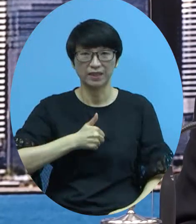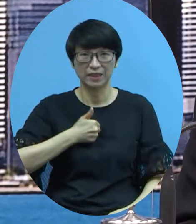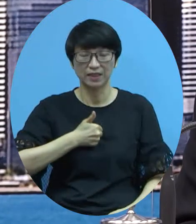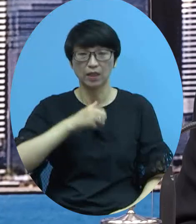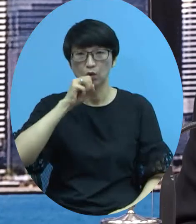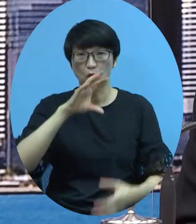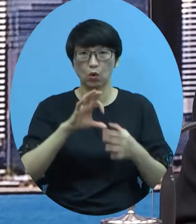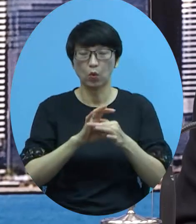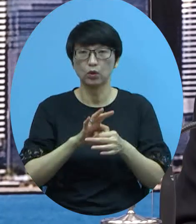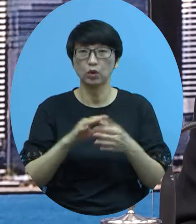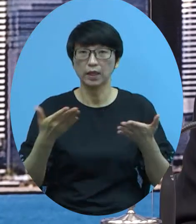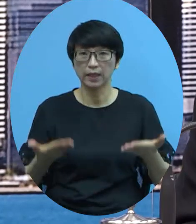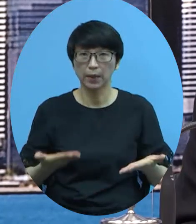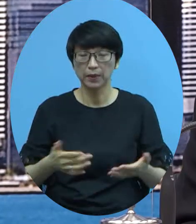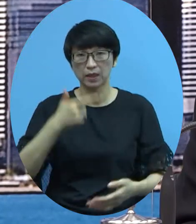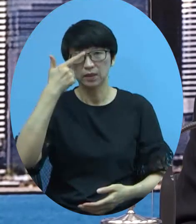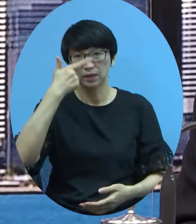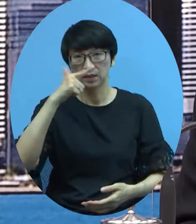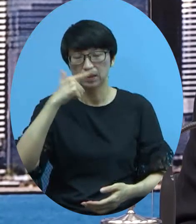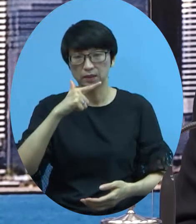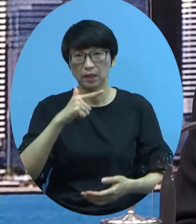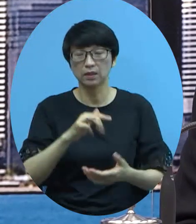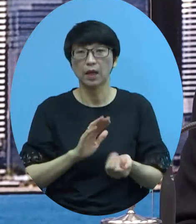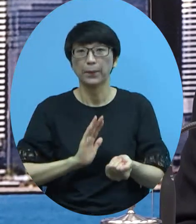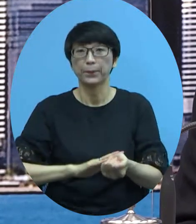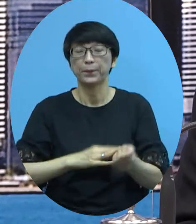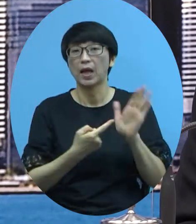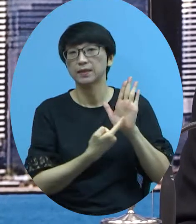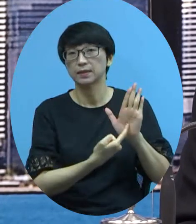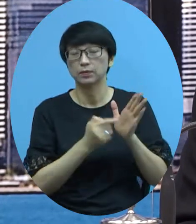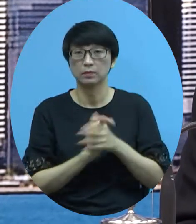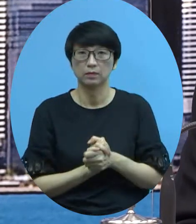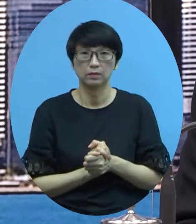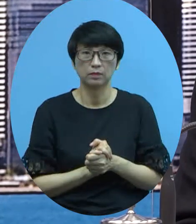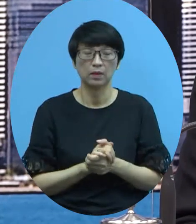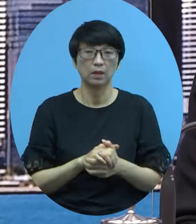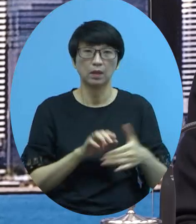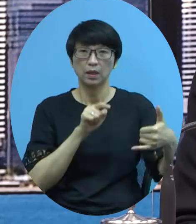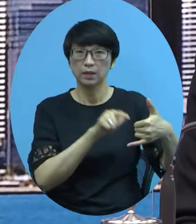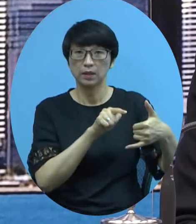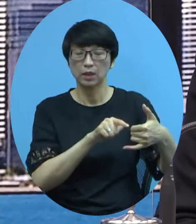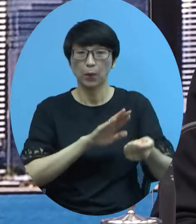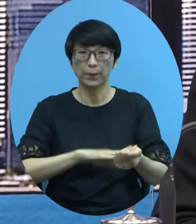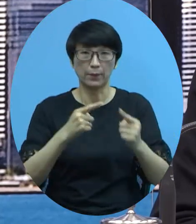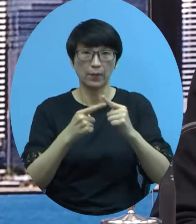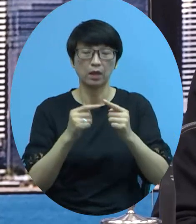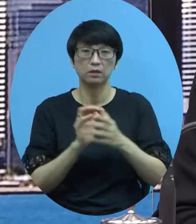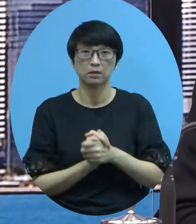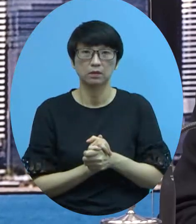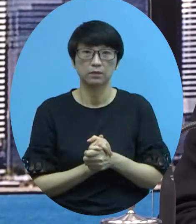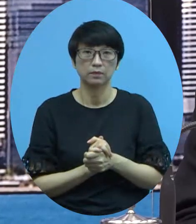講多少少今天嘅嗰啲新情報嘅個案啦。咁呢一位嘅病人咧，咁因為咧就